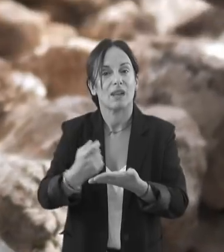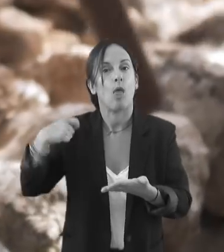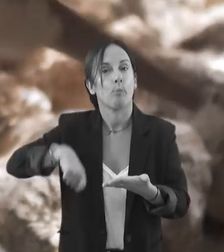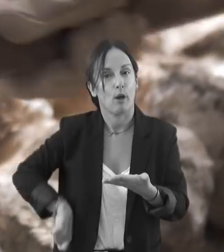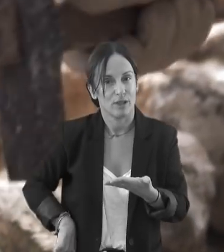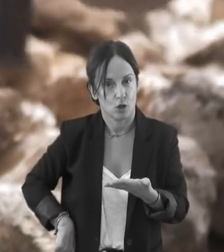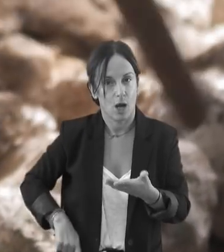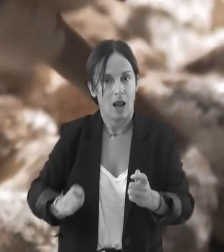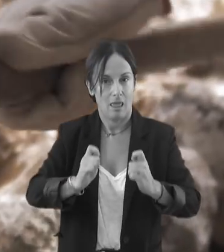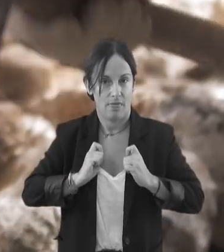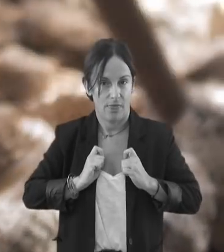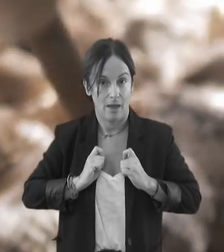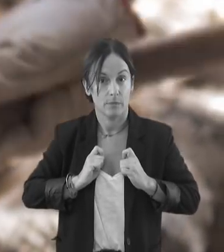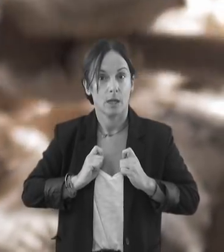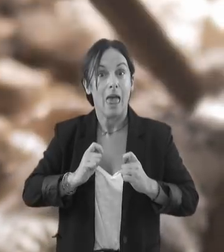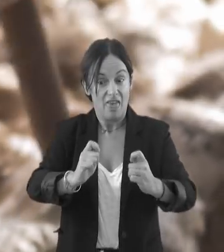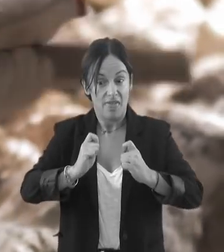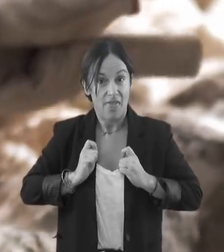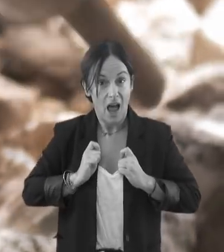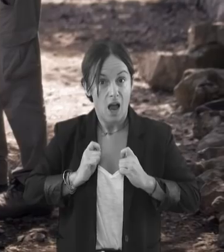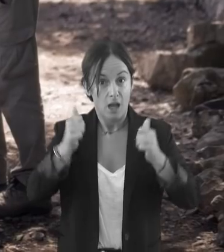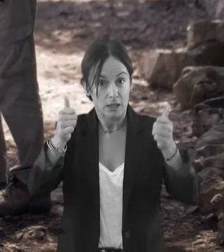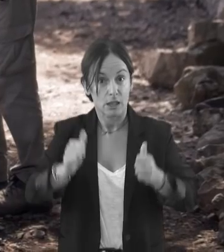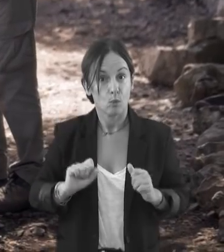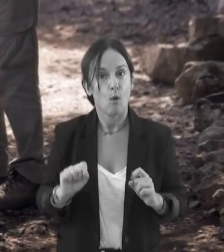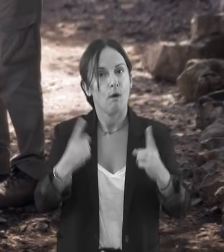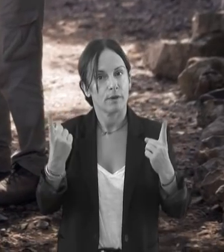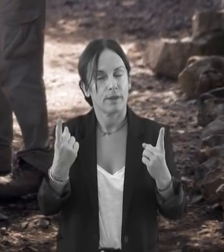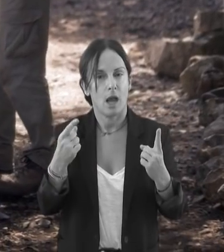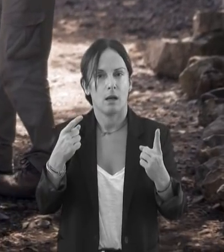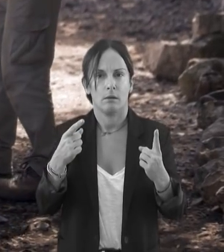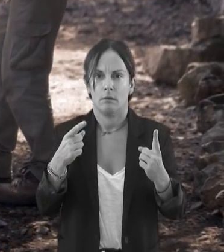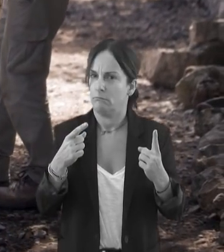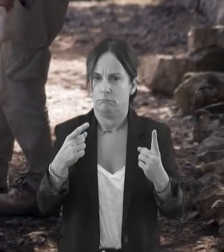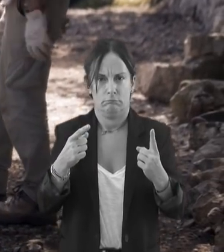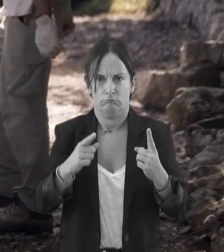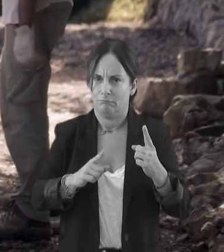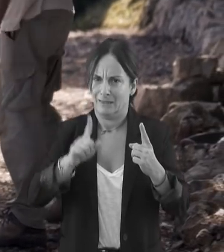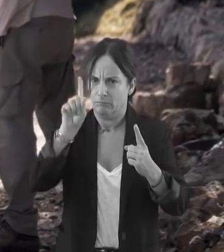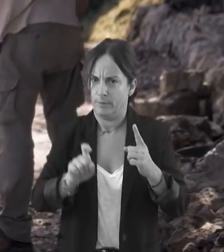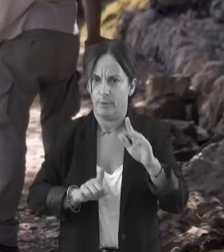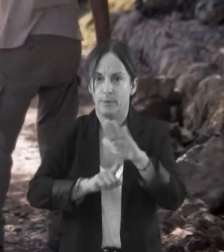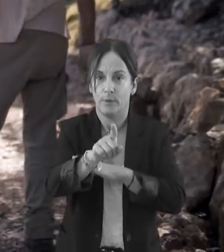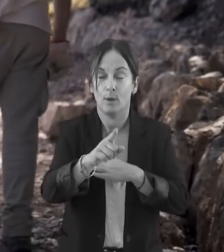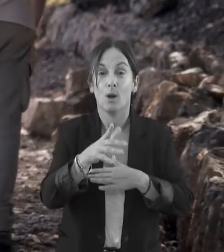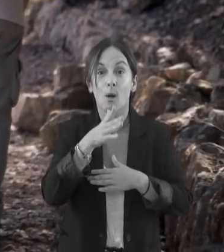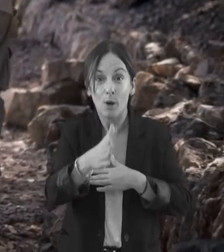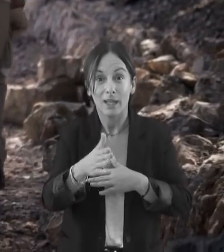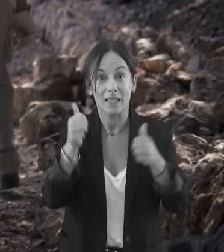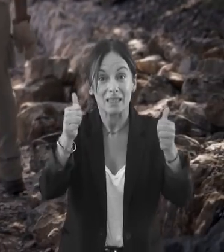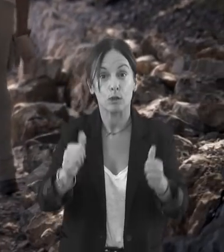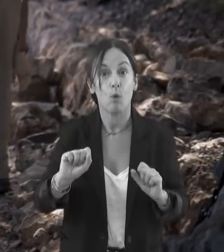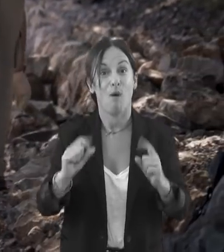sec. Des del primer moment, el Consell de Mallorca va impulsar la creació d'aquesta qualificació i ara mateix forma